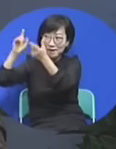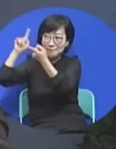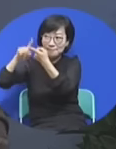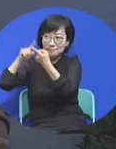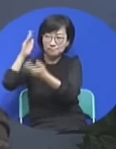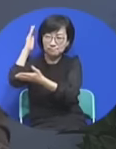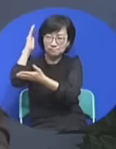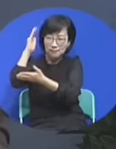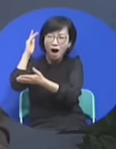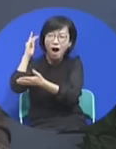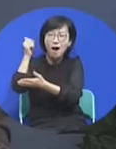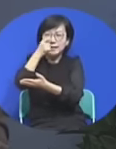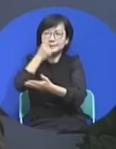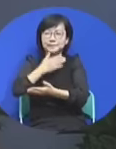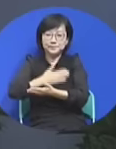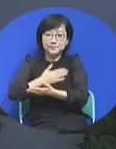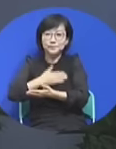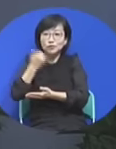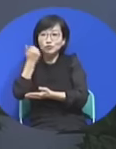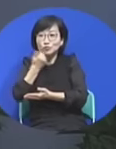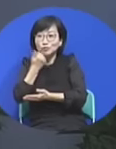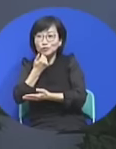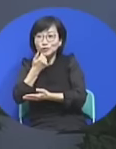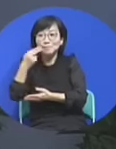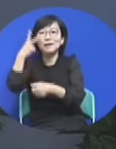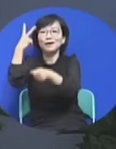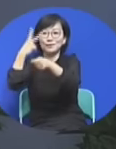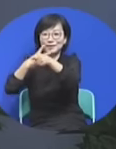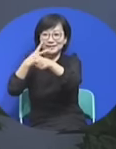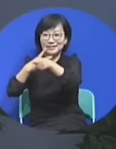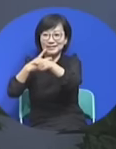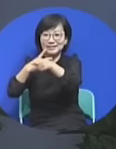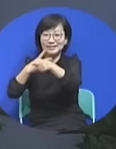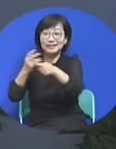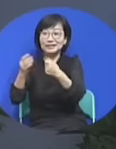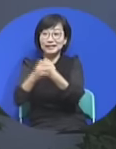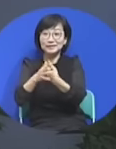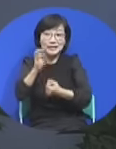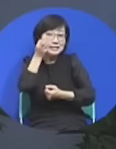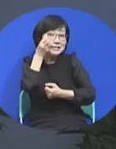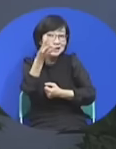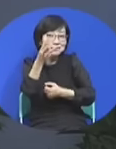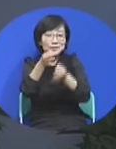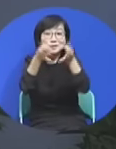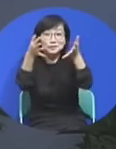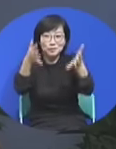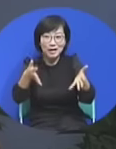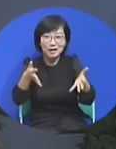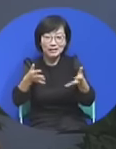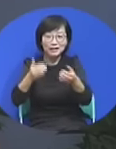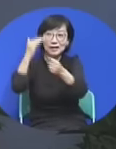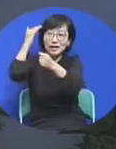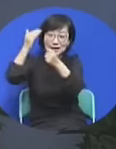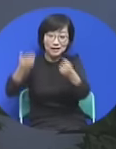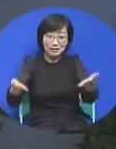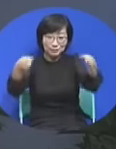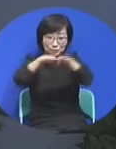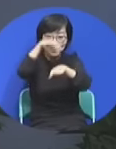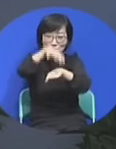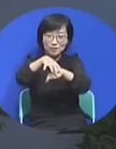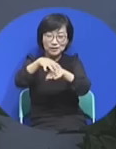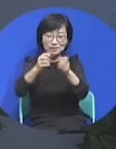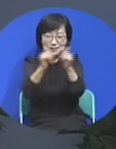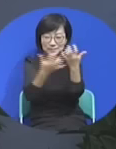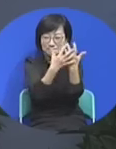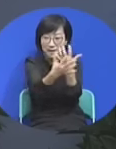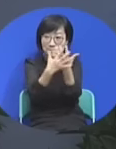10절 보면 담대히 석 달 동안 하나님 나라를 설명했다. And Paul, who understood these words the most, took hold of this message. And in